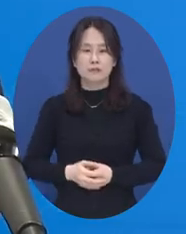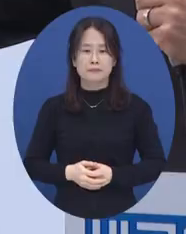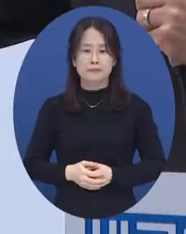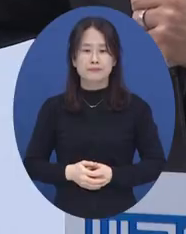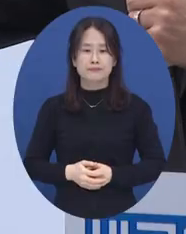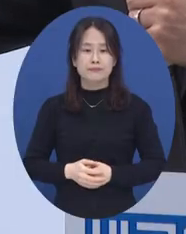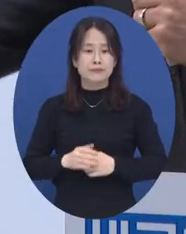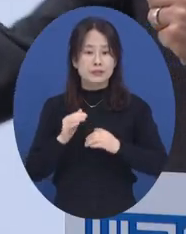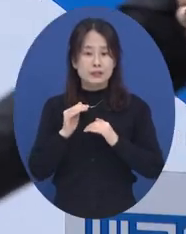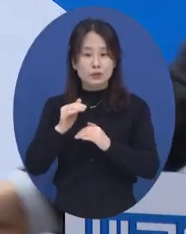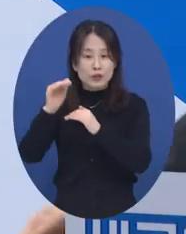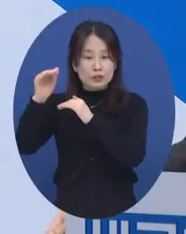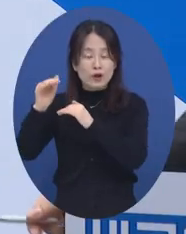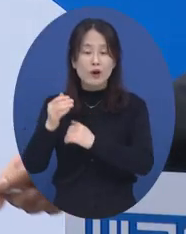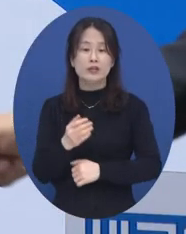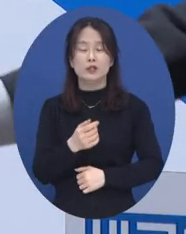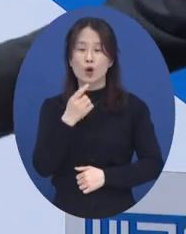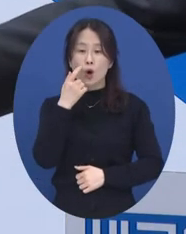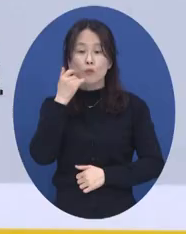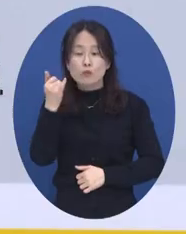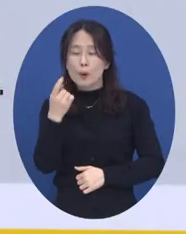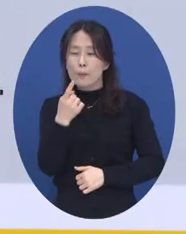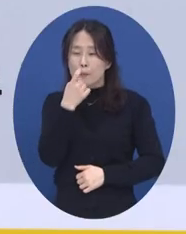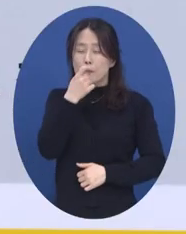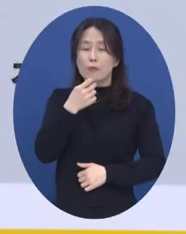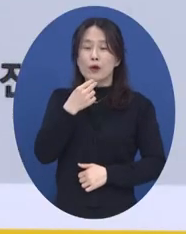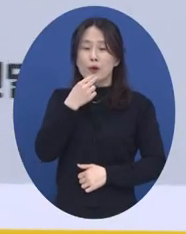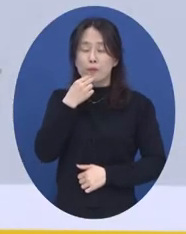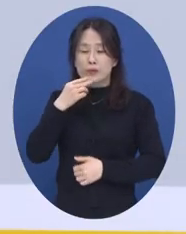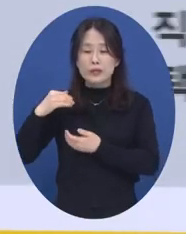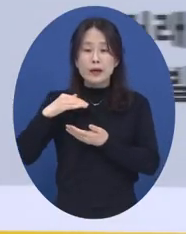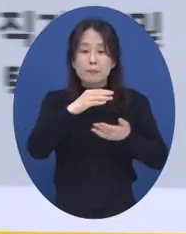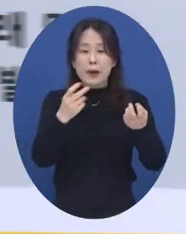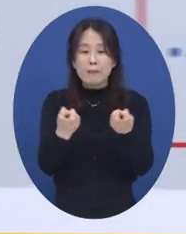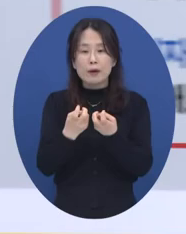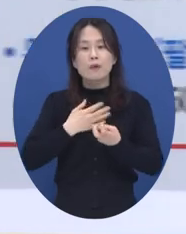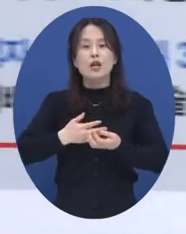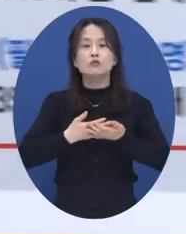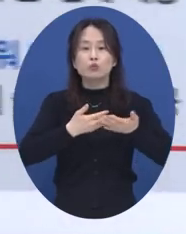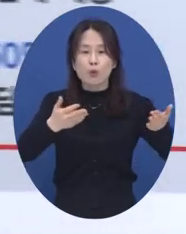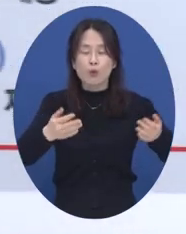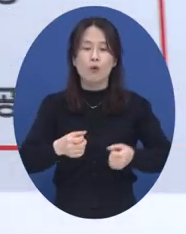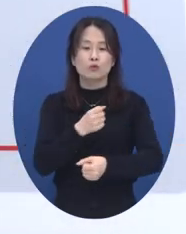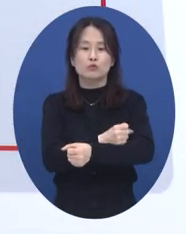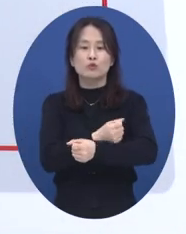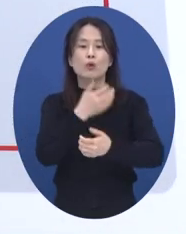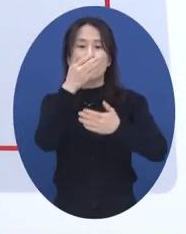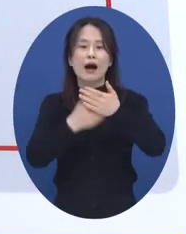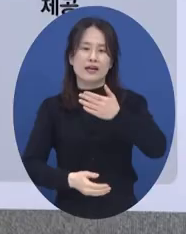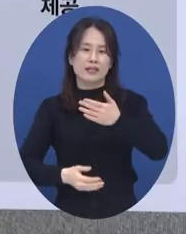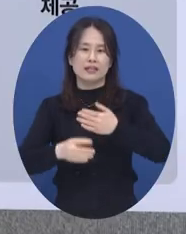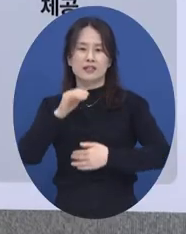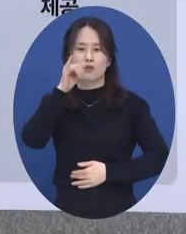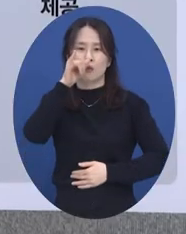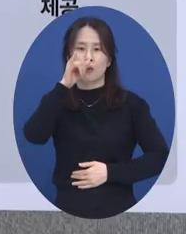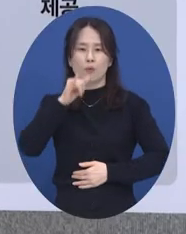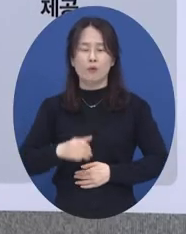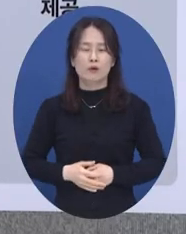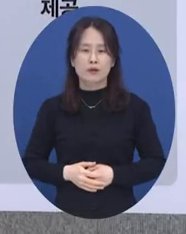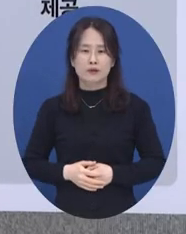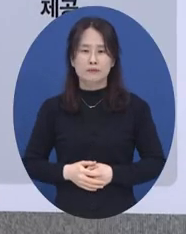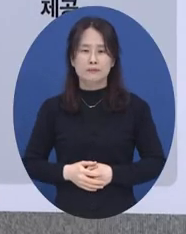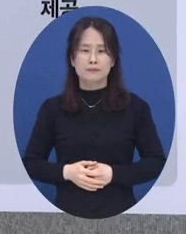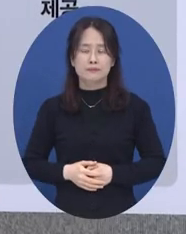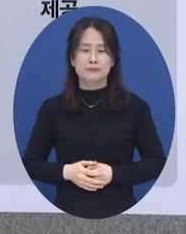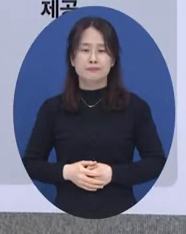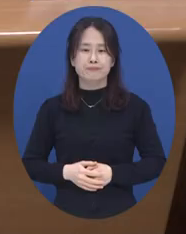제공합니다. 이 과정에서 부모에게 들키지 않고 택배를 받는 방법을 안내하거나 수수료를 할인해주는 행사를 벌이기도 한